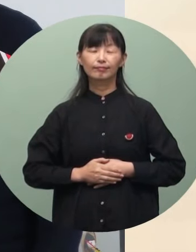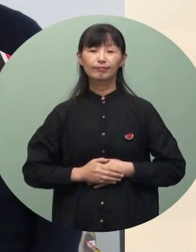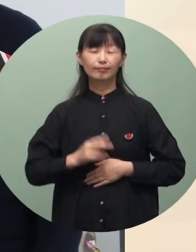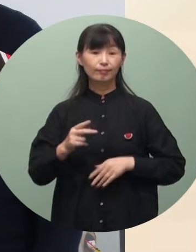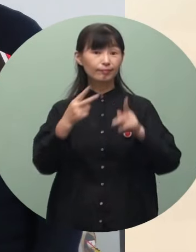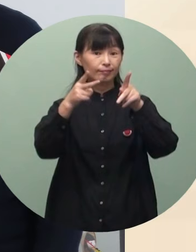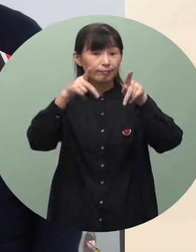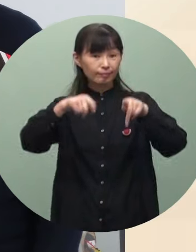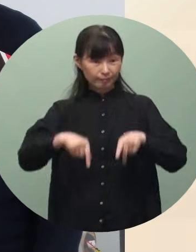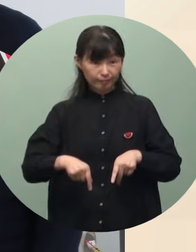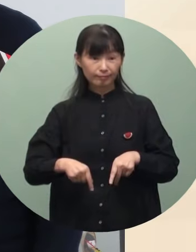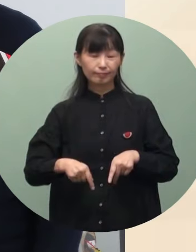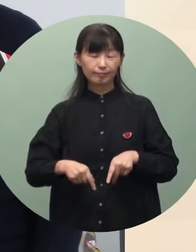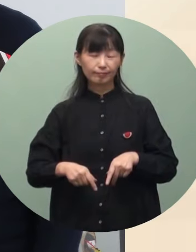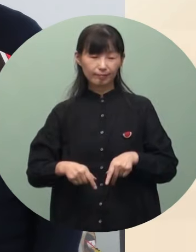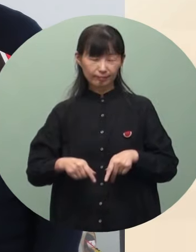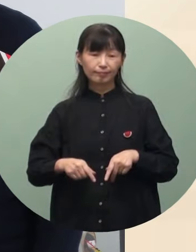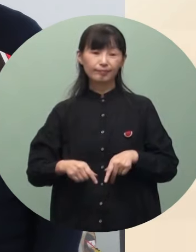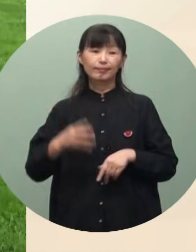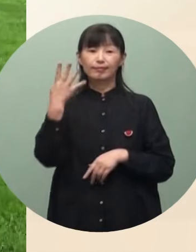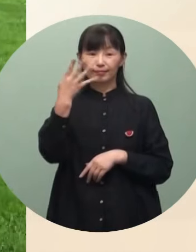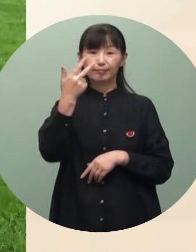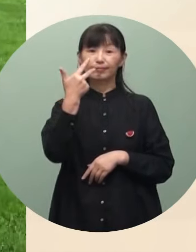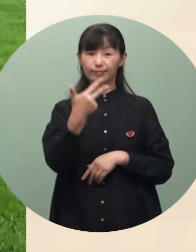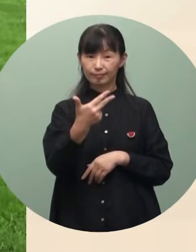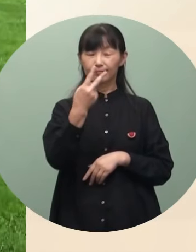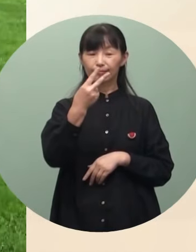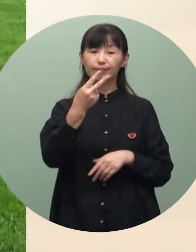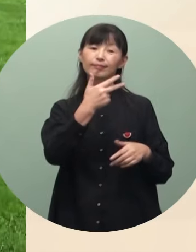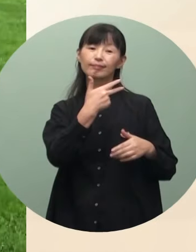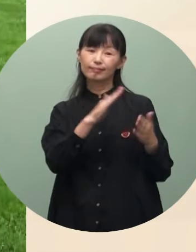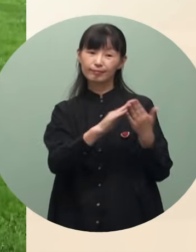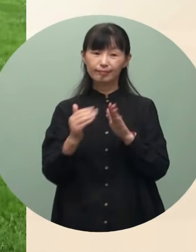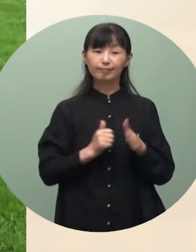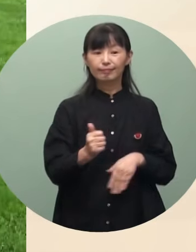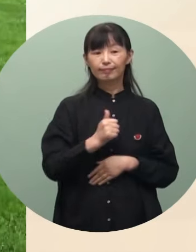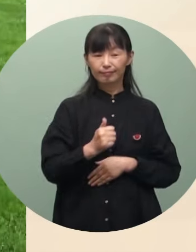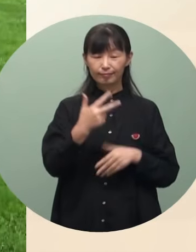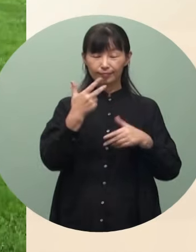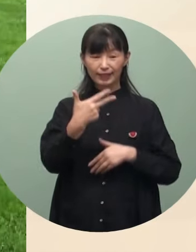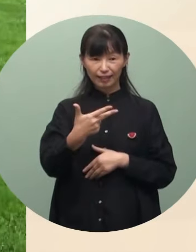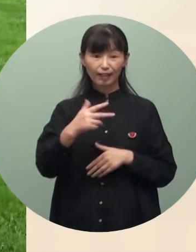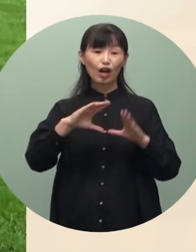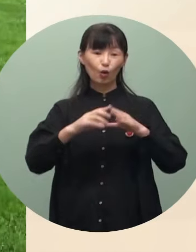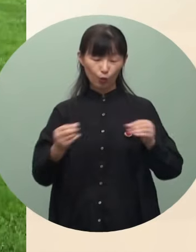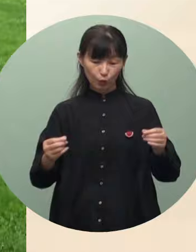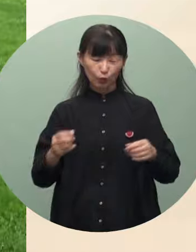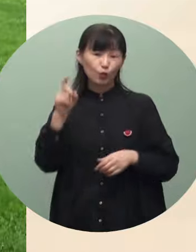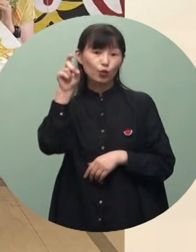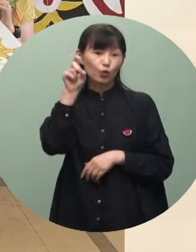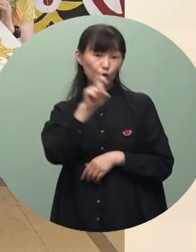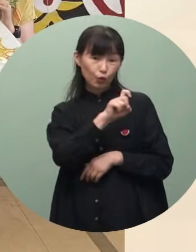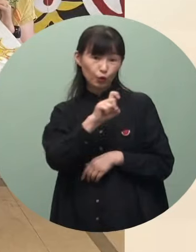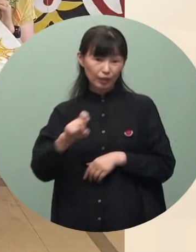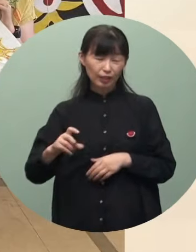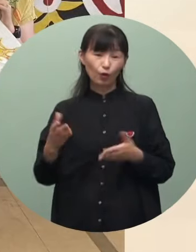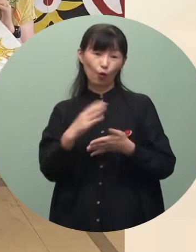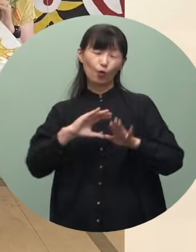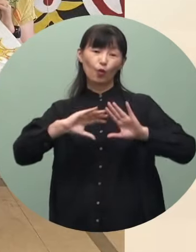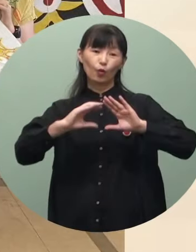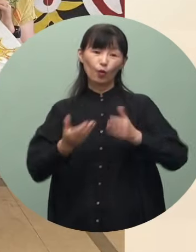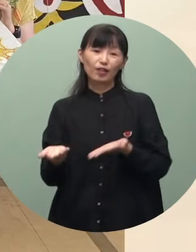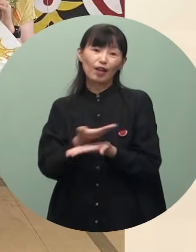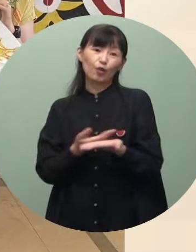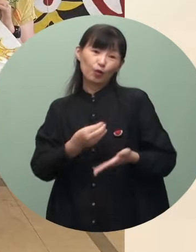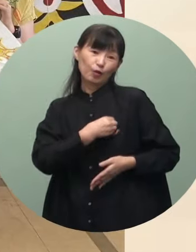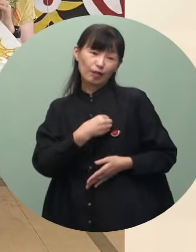このイベントは石川中央都市圏の4市2町に勤務する7カ国10人の国際交流員と、さまざ